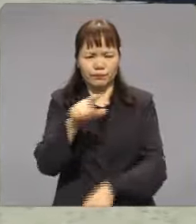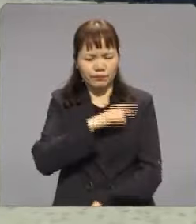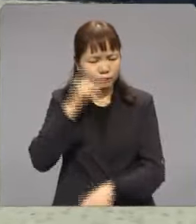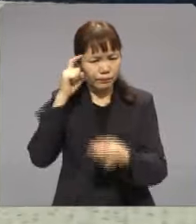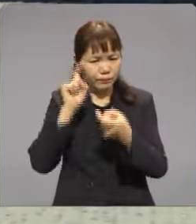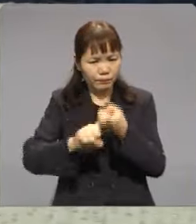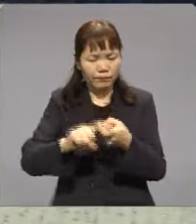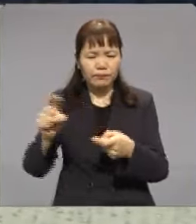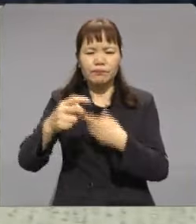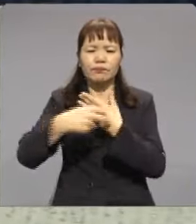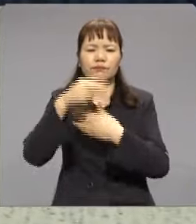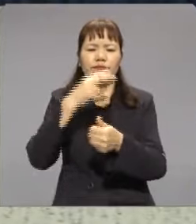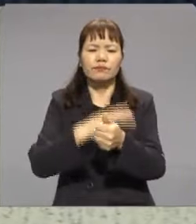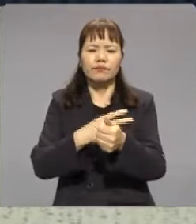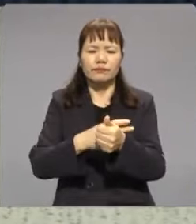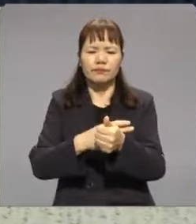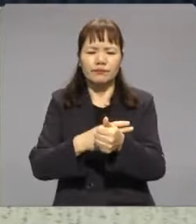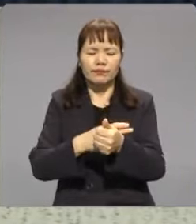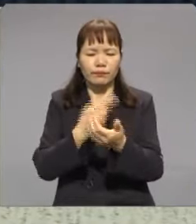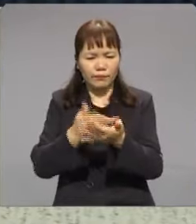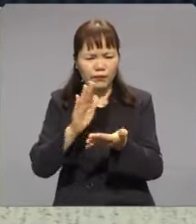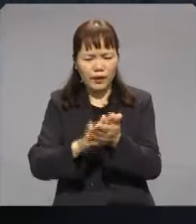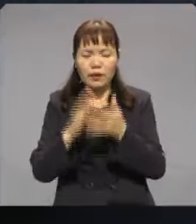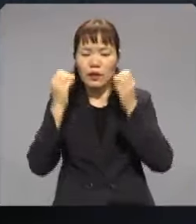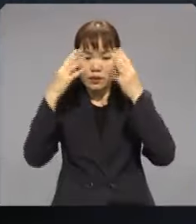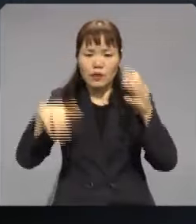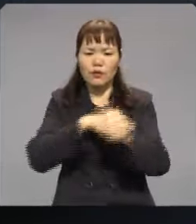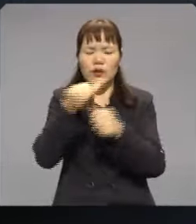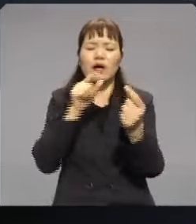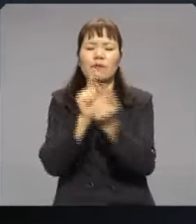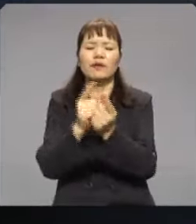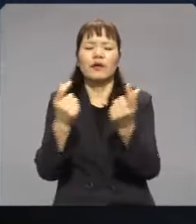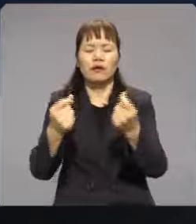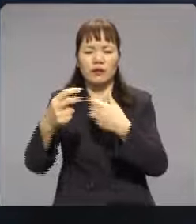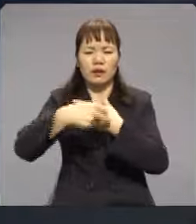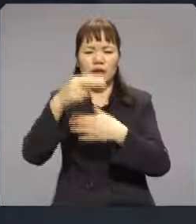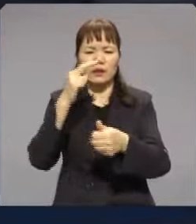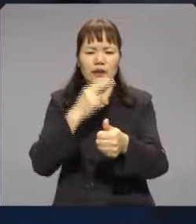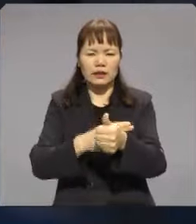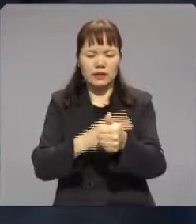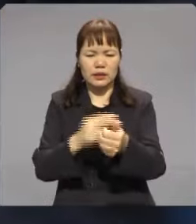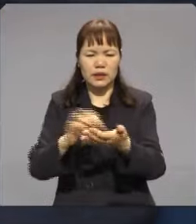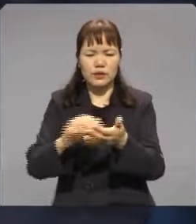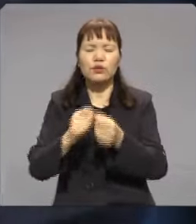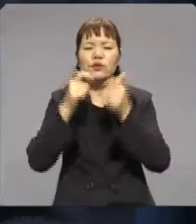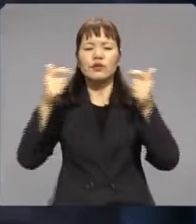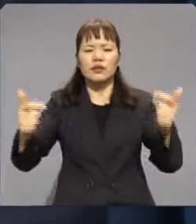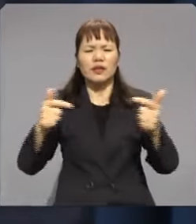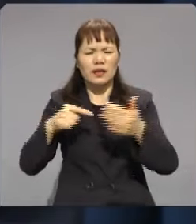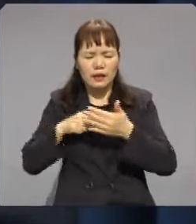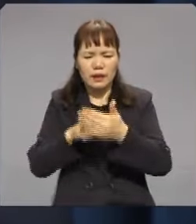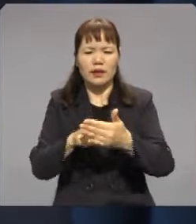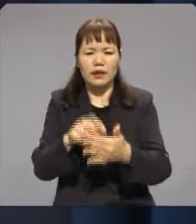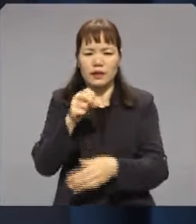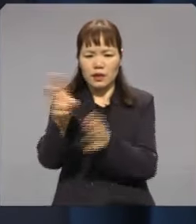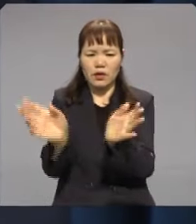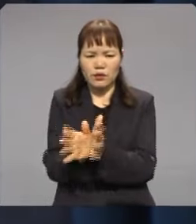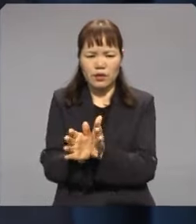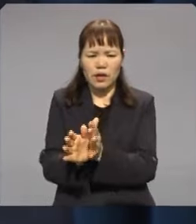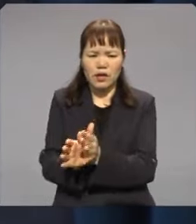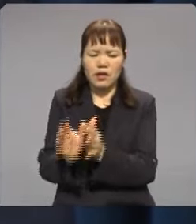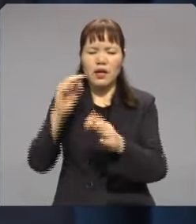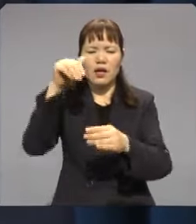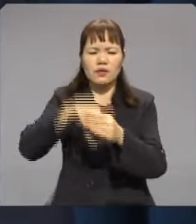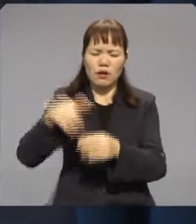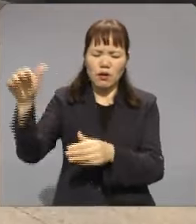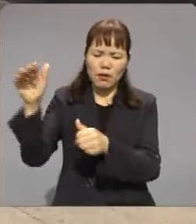하나였던 의료개혁도 새 국면을 맞게 됐습니다. 의대 증원 강행은 여당의 총선 패배 원인 중 하나로